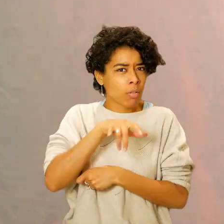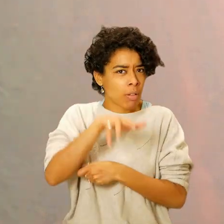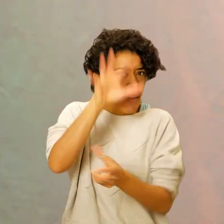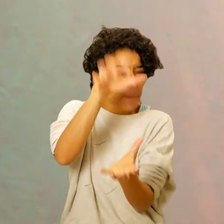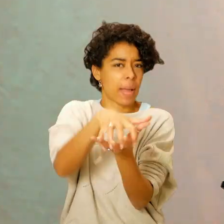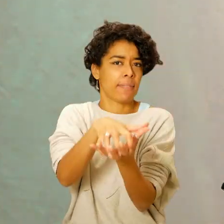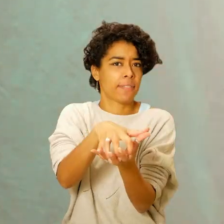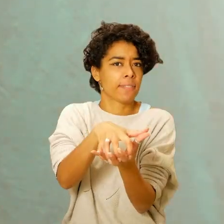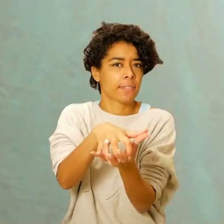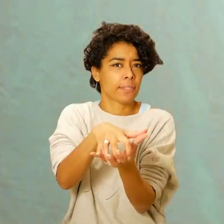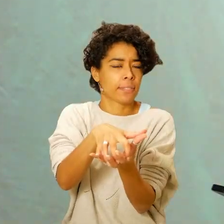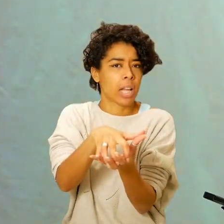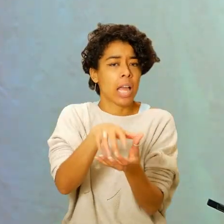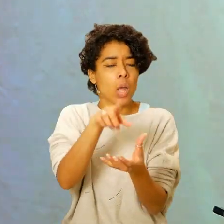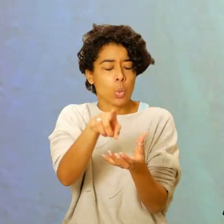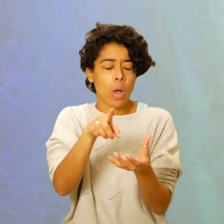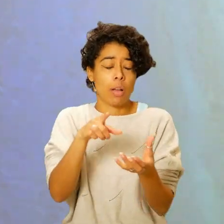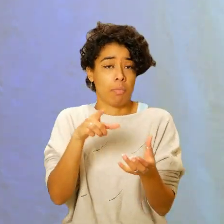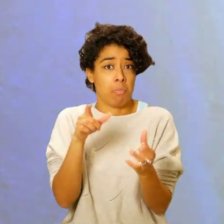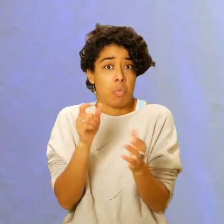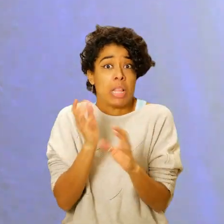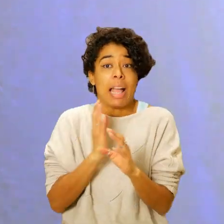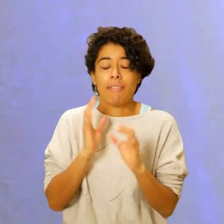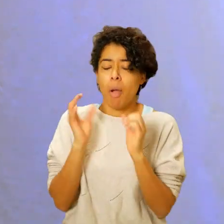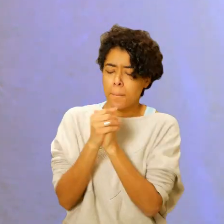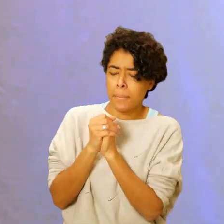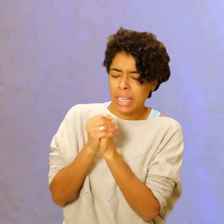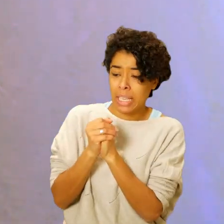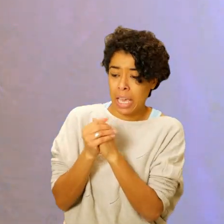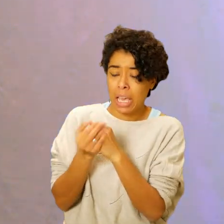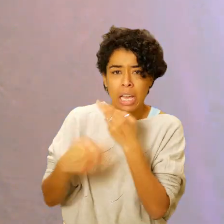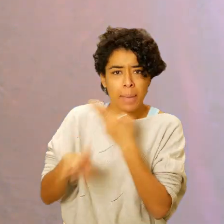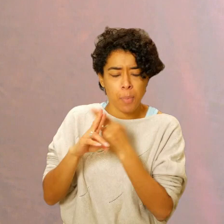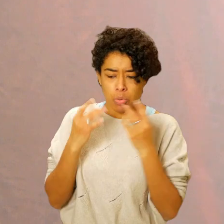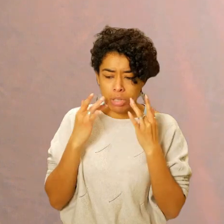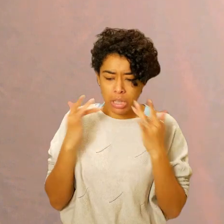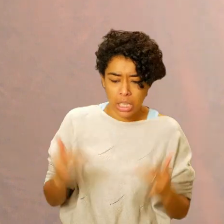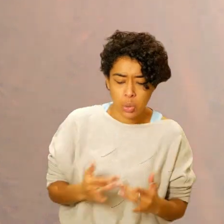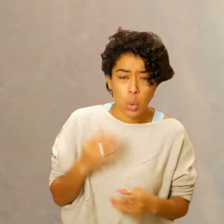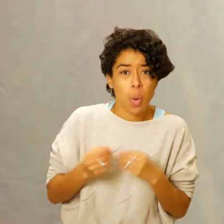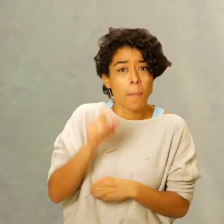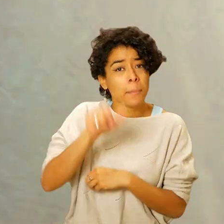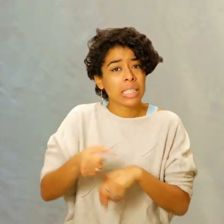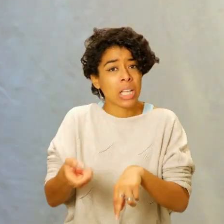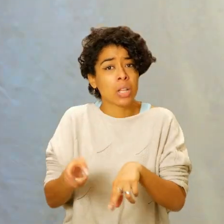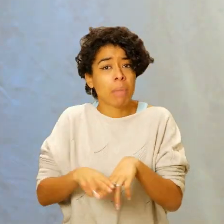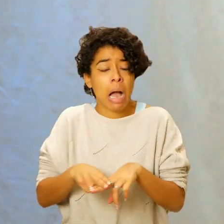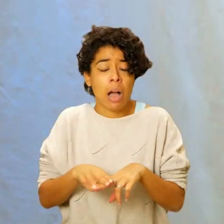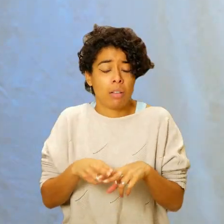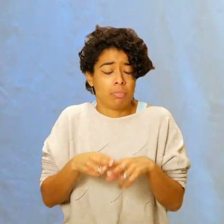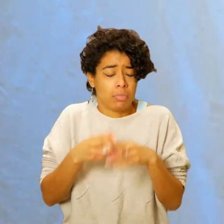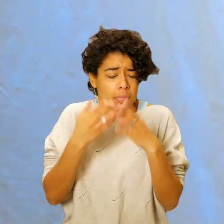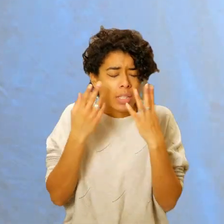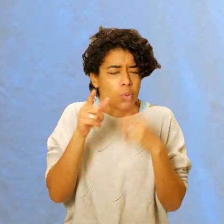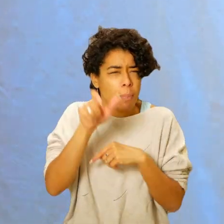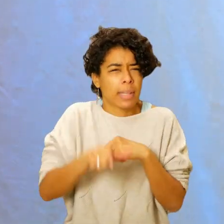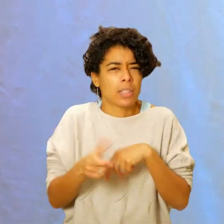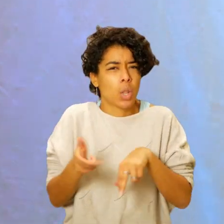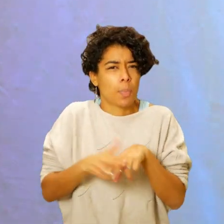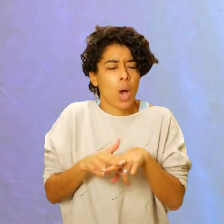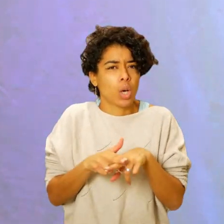que parfois, peut-être t'as prié pour quelque chose, t'as été déçu. Peut-être t'as perdu quelqu'un, j'ai ça qui vient dans mon cœur. T'as perdu